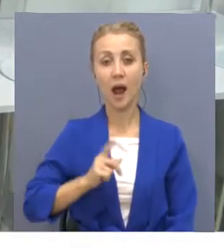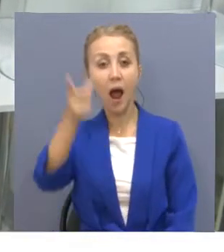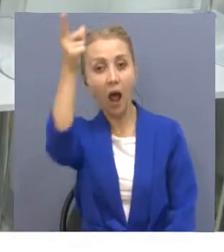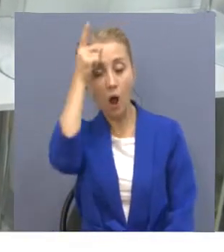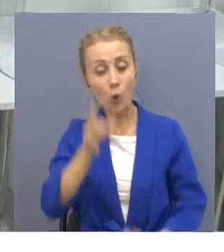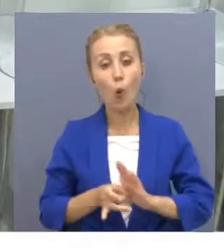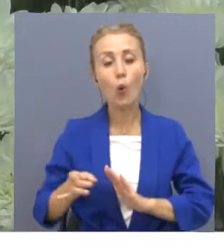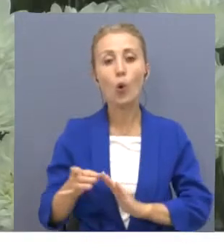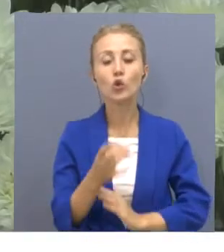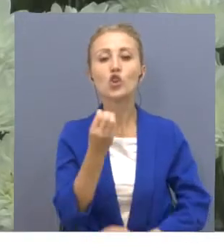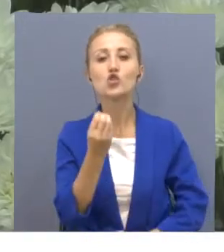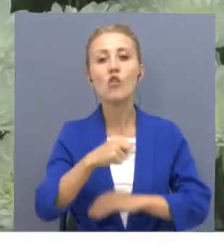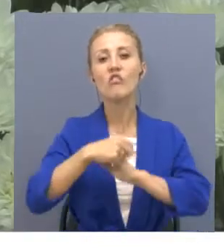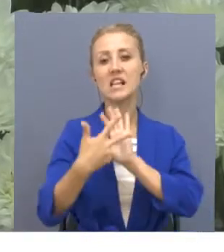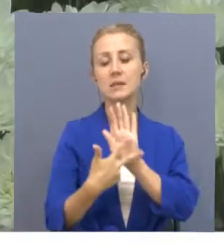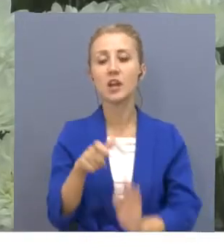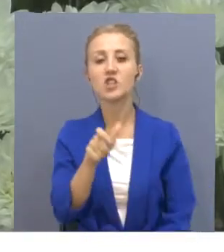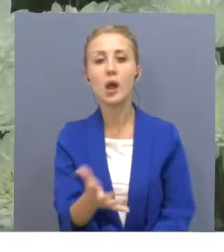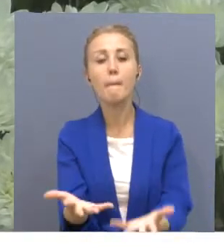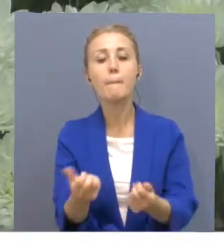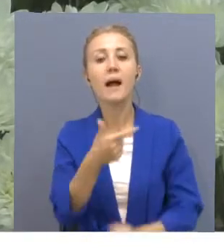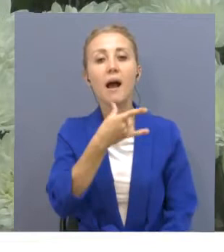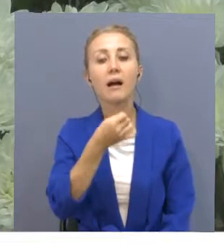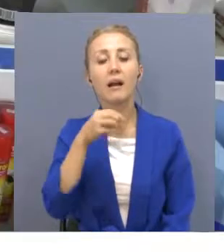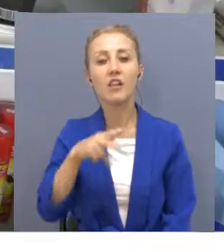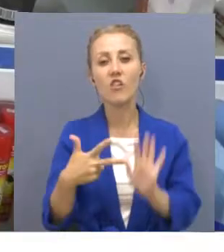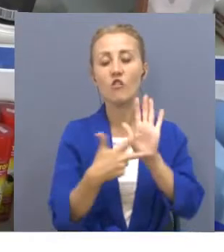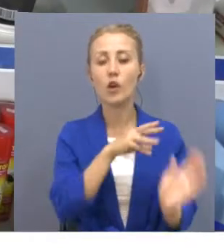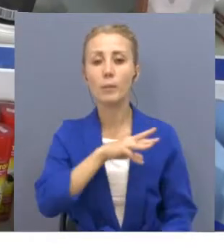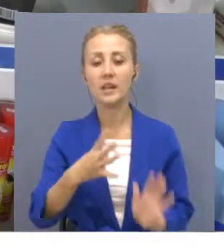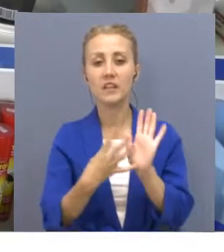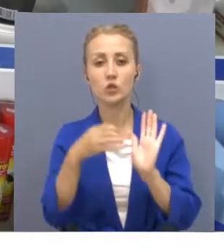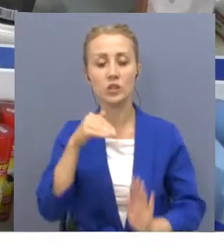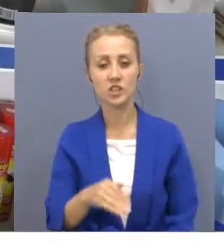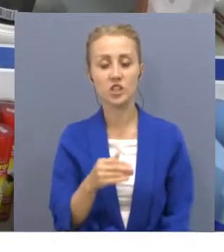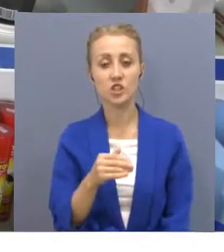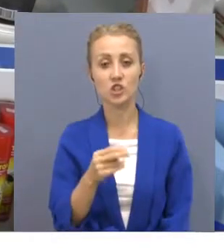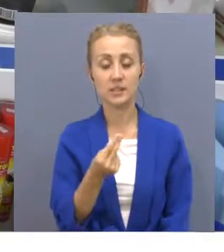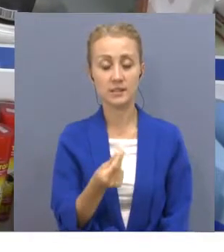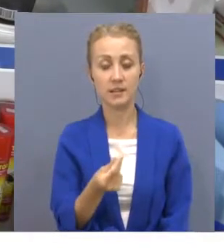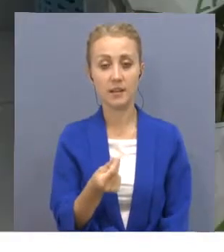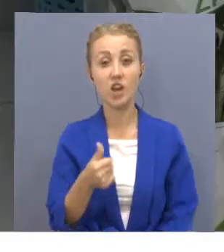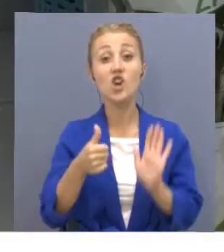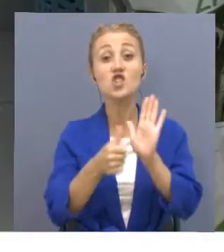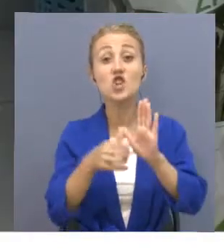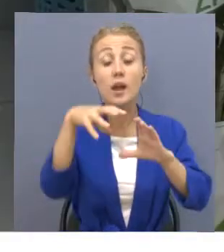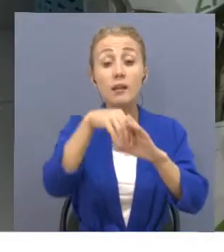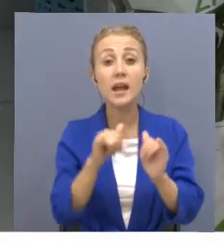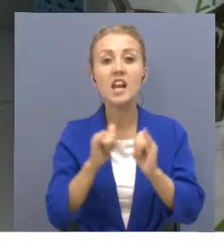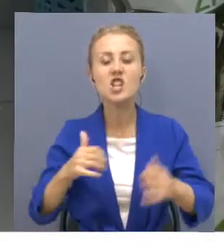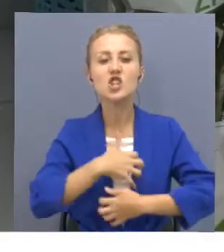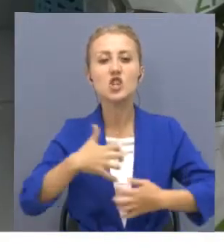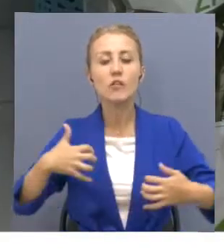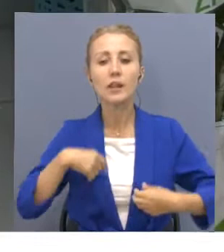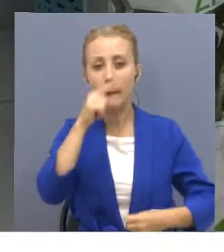районе, кроме Ольги, еще 18 человек получили гранты на сумму 8 миллионов 900 тысяч тенге. Шестеро из них на развитие животноводства